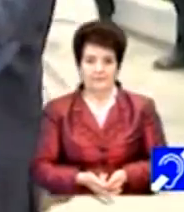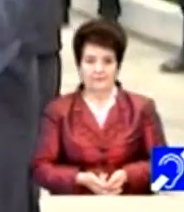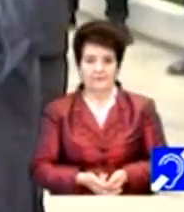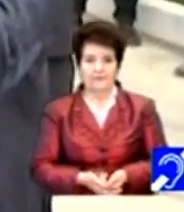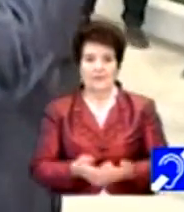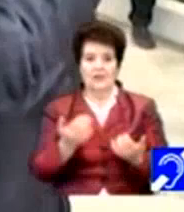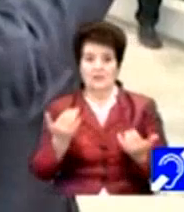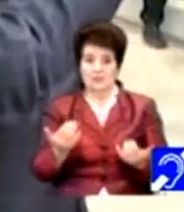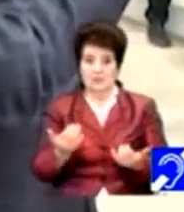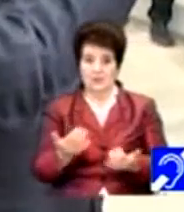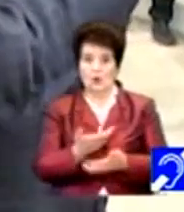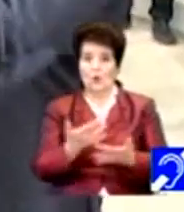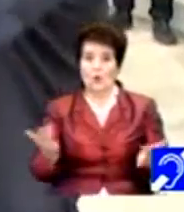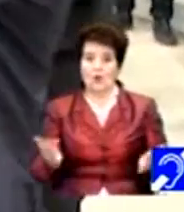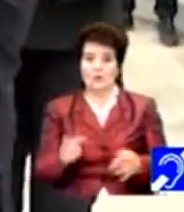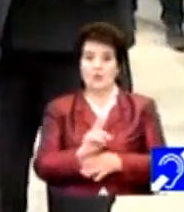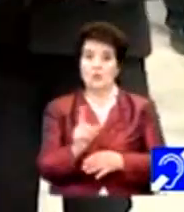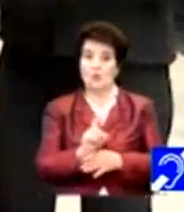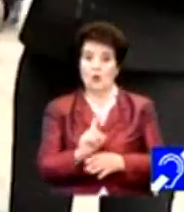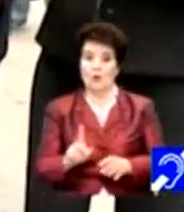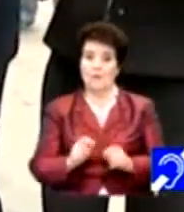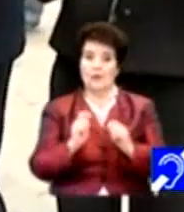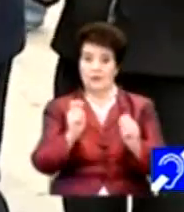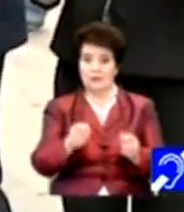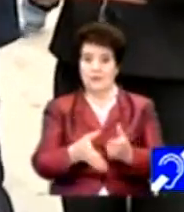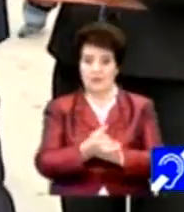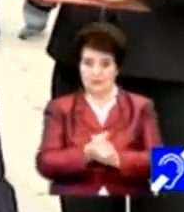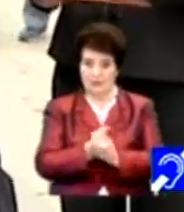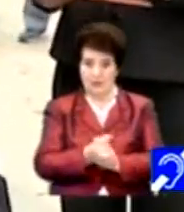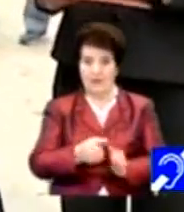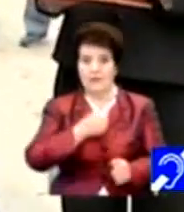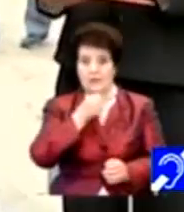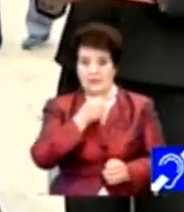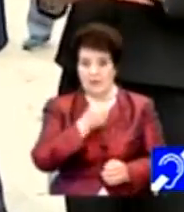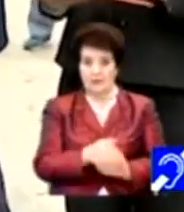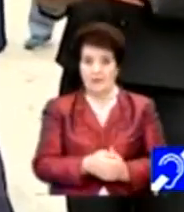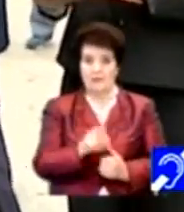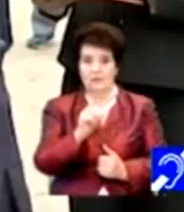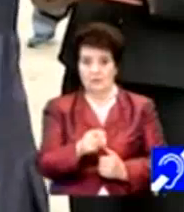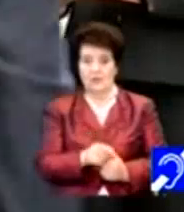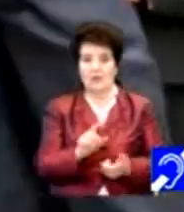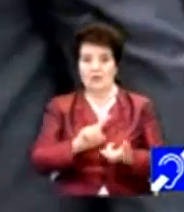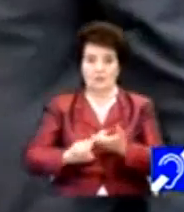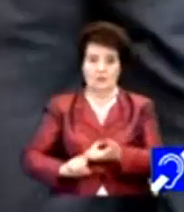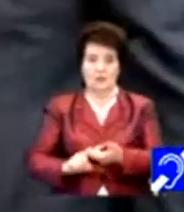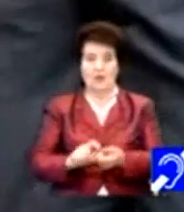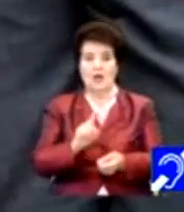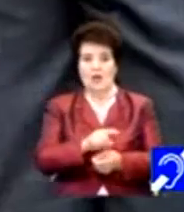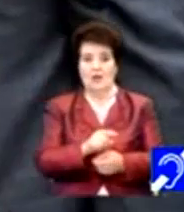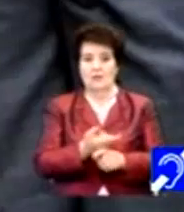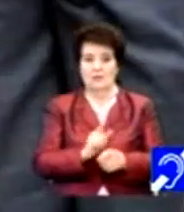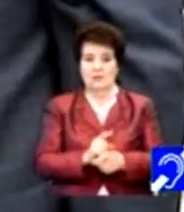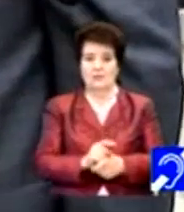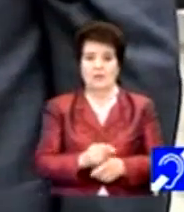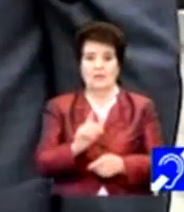Și sfidează orice norme sanitare atunci când dă mâna cu oamenii în etate, adică cei mai expuși infectării cu noul tip de